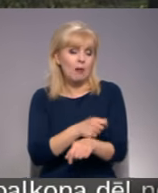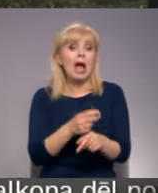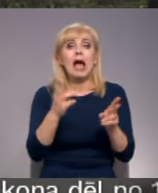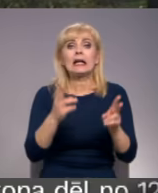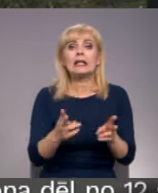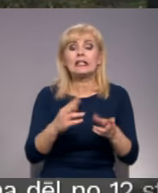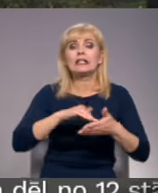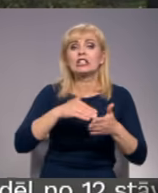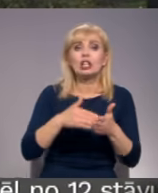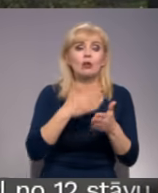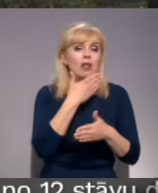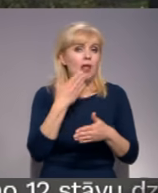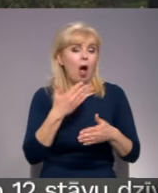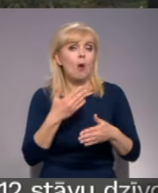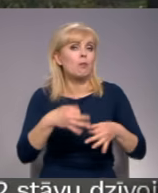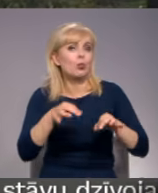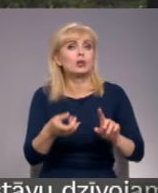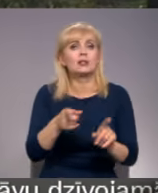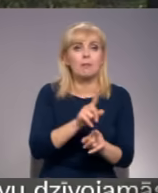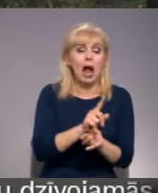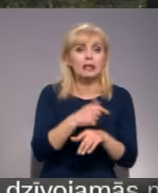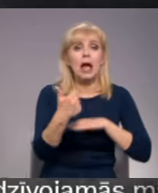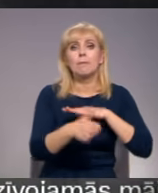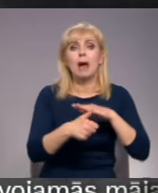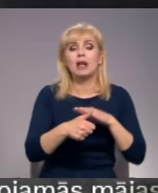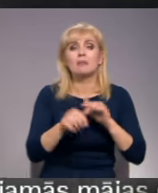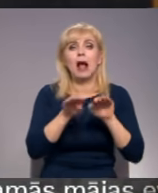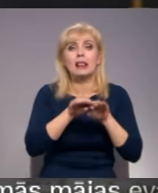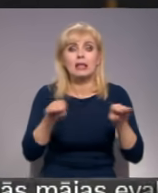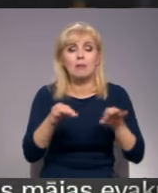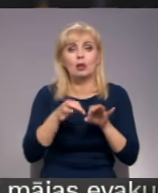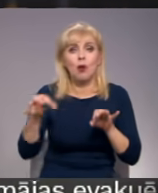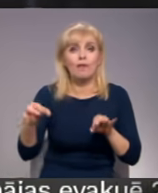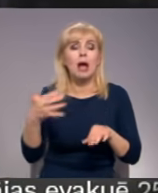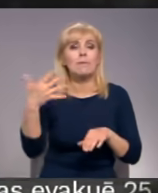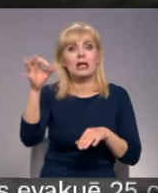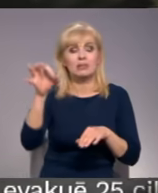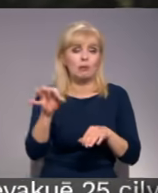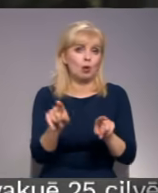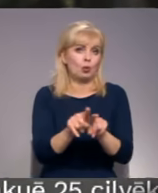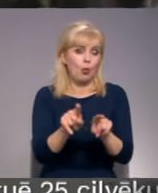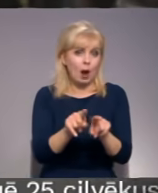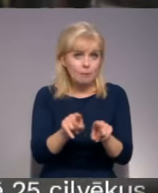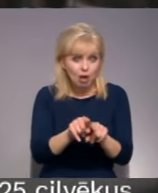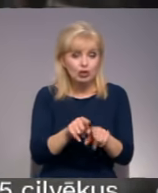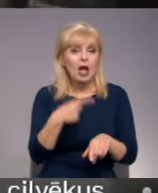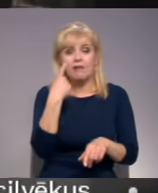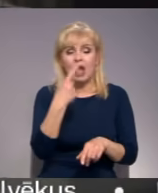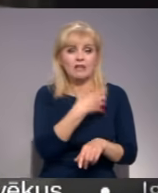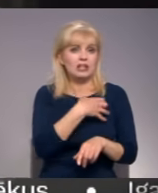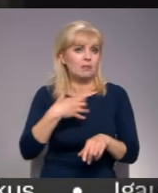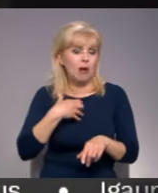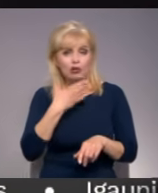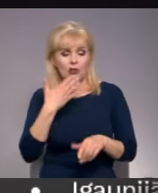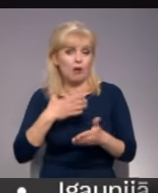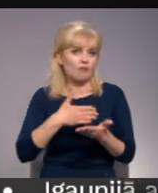situācija pagaidām gan nesot būtiski mainījusi bezdarba līmeni novadā, kas turoties 5% robežās. Neviens pašvaldībā nesot arī vērsies